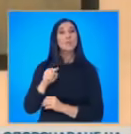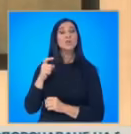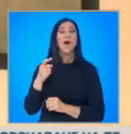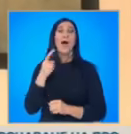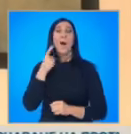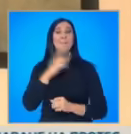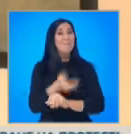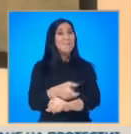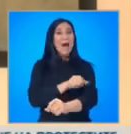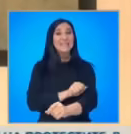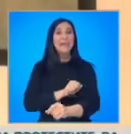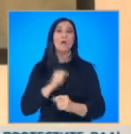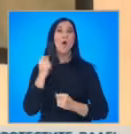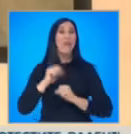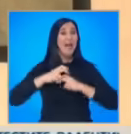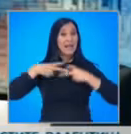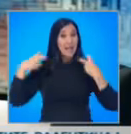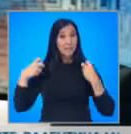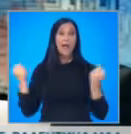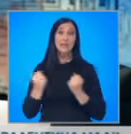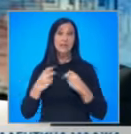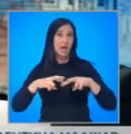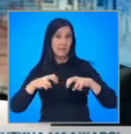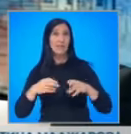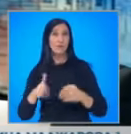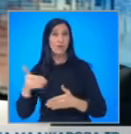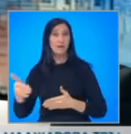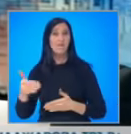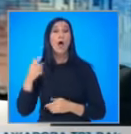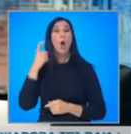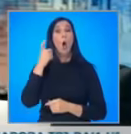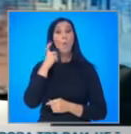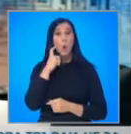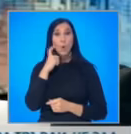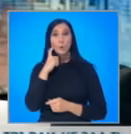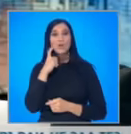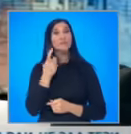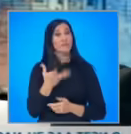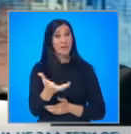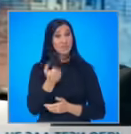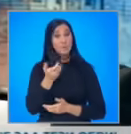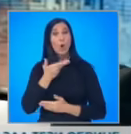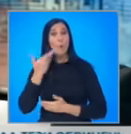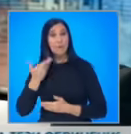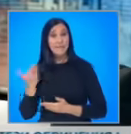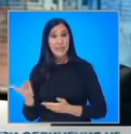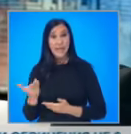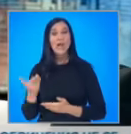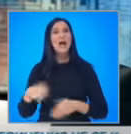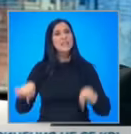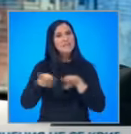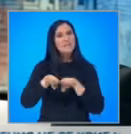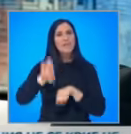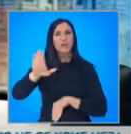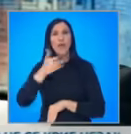Гейт е активен. Разследването е напреднало. От Бойко Борисов са снемани обяснения. Кредитирайки неговите